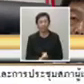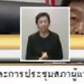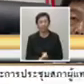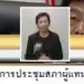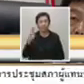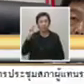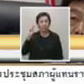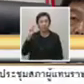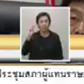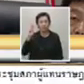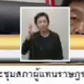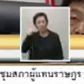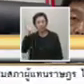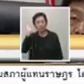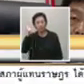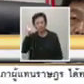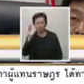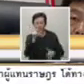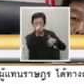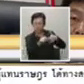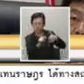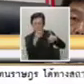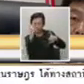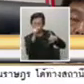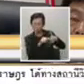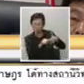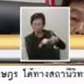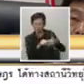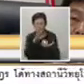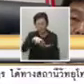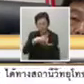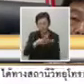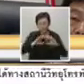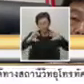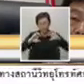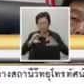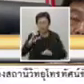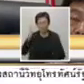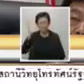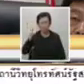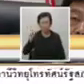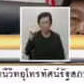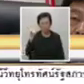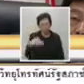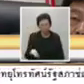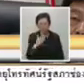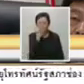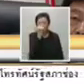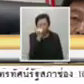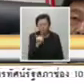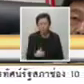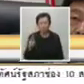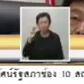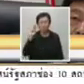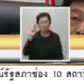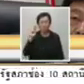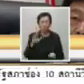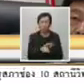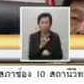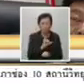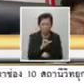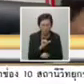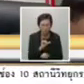อภิปรายท่านนายกว่าท่านยังแถลงนโยบายไม่ได้นะเพราะถวายสัตว์จะไม่ถูกต้องครบถ้วนน